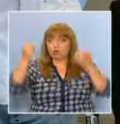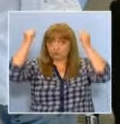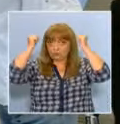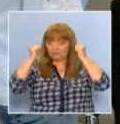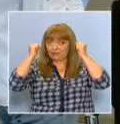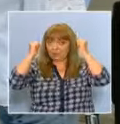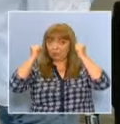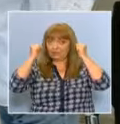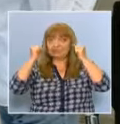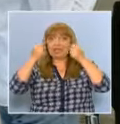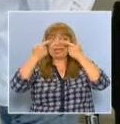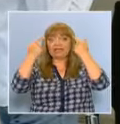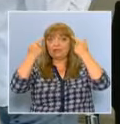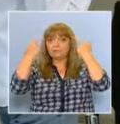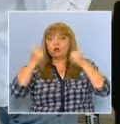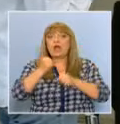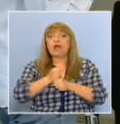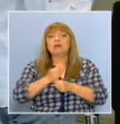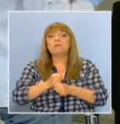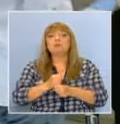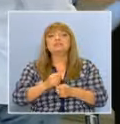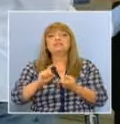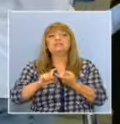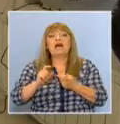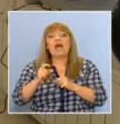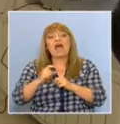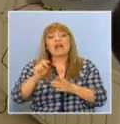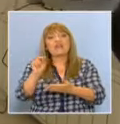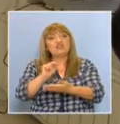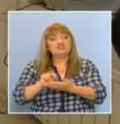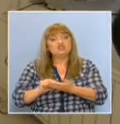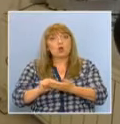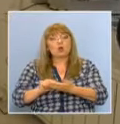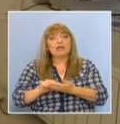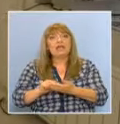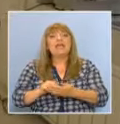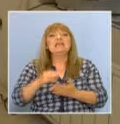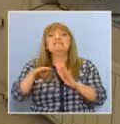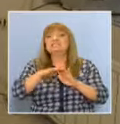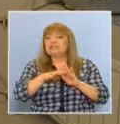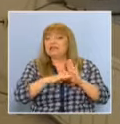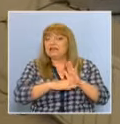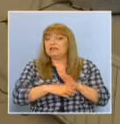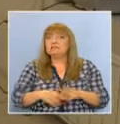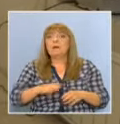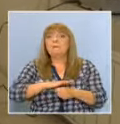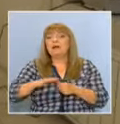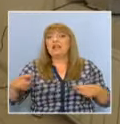гримьор работи с режисьор, работи с сценарист, сценограф, актьор, пълния екип